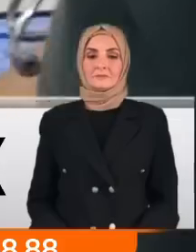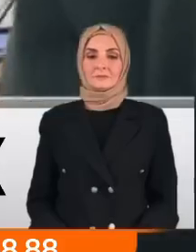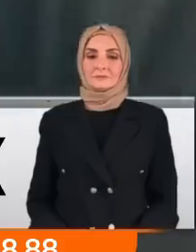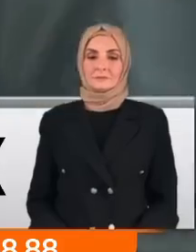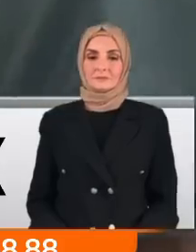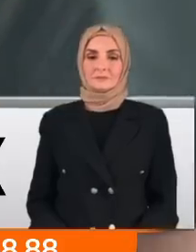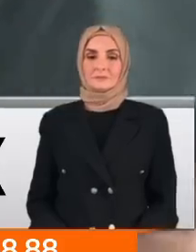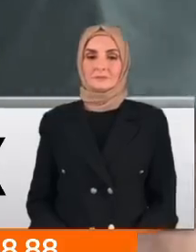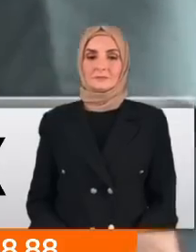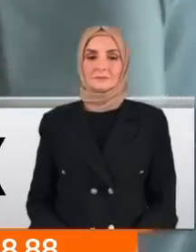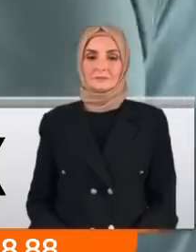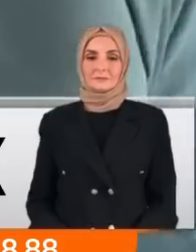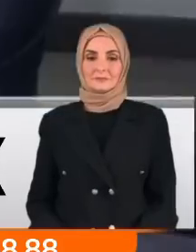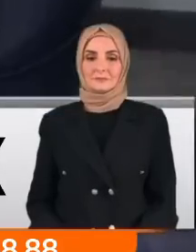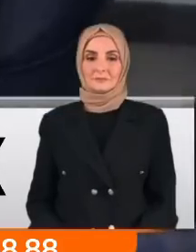Nasılsınız?